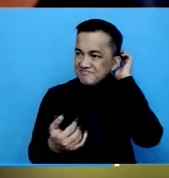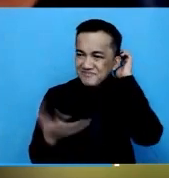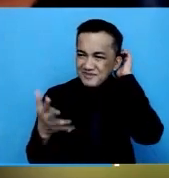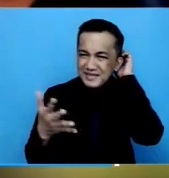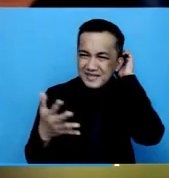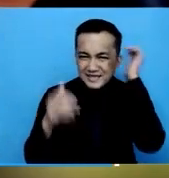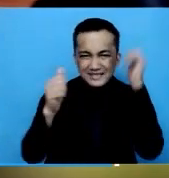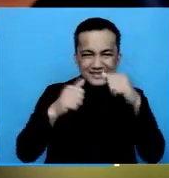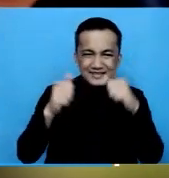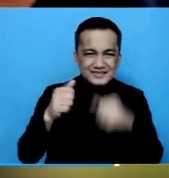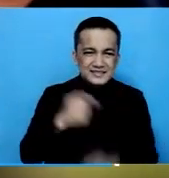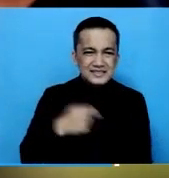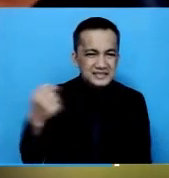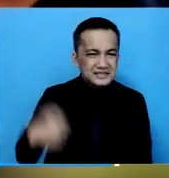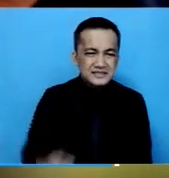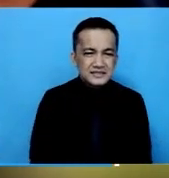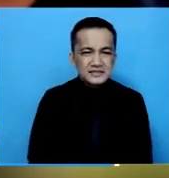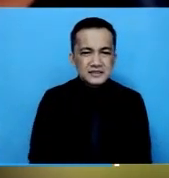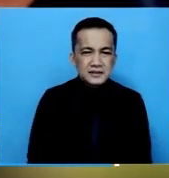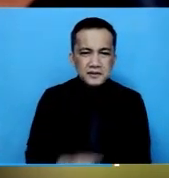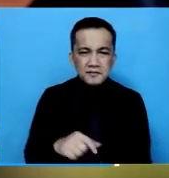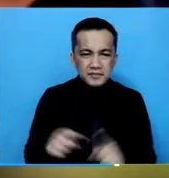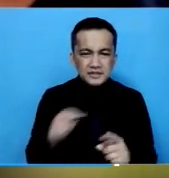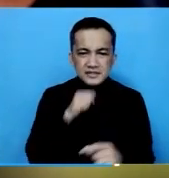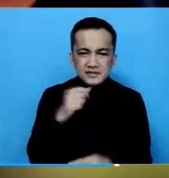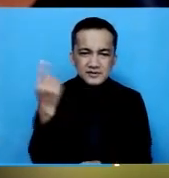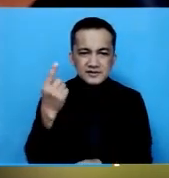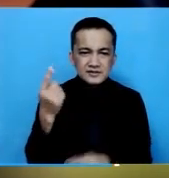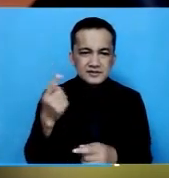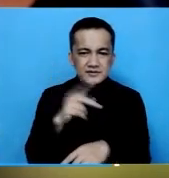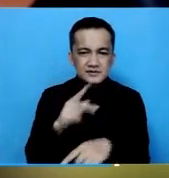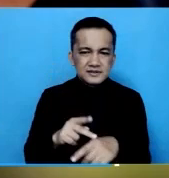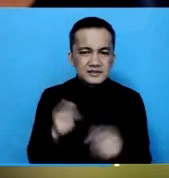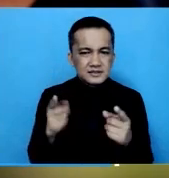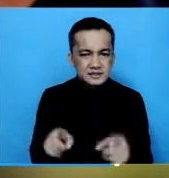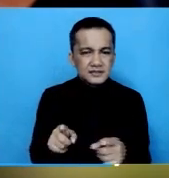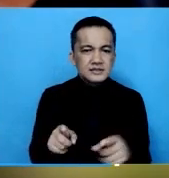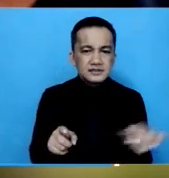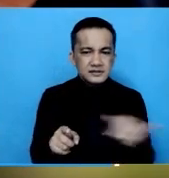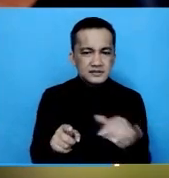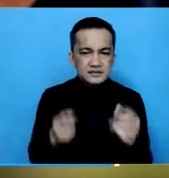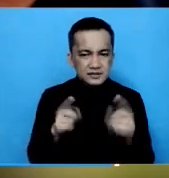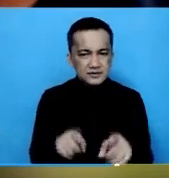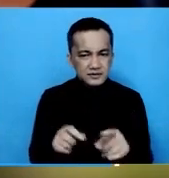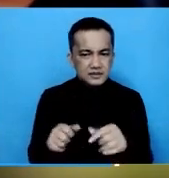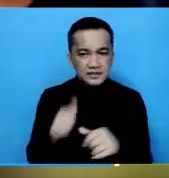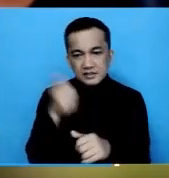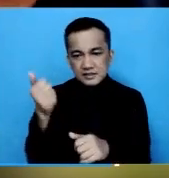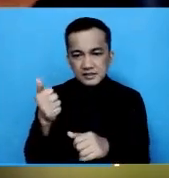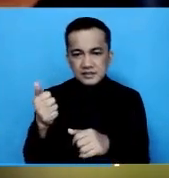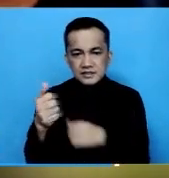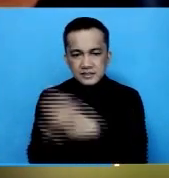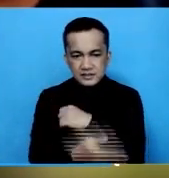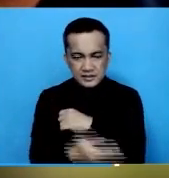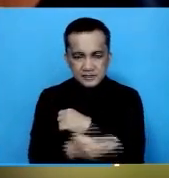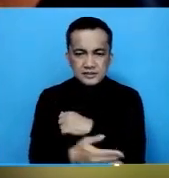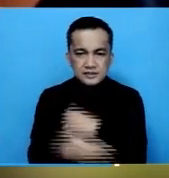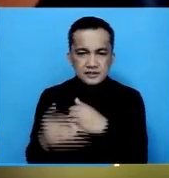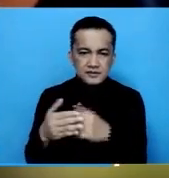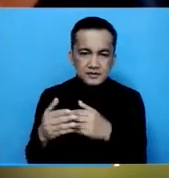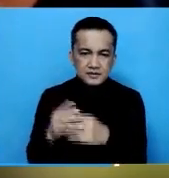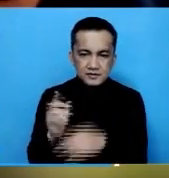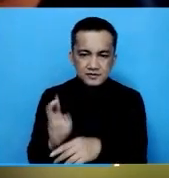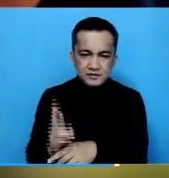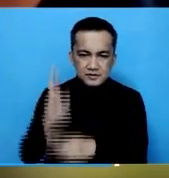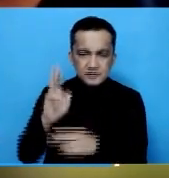that. Pero kasi hindi lang naman sa Pilipinas nangyayari ito. Nangyayari rin ito sa mga ibang bansa na malapit sa mga launch site